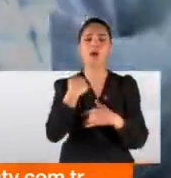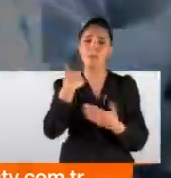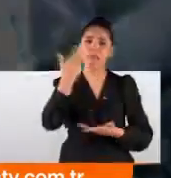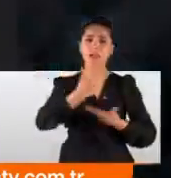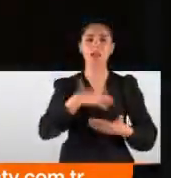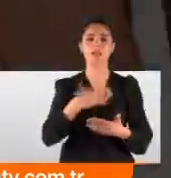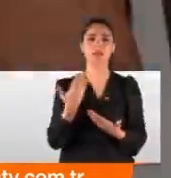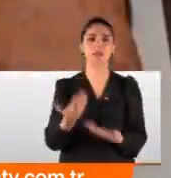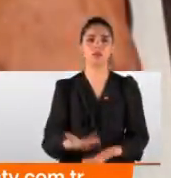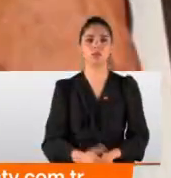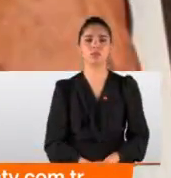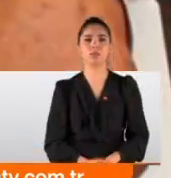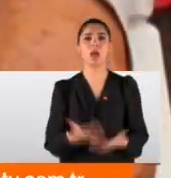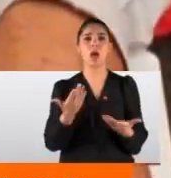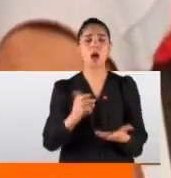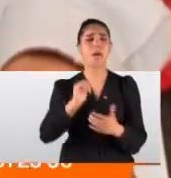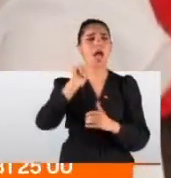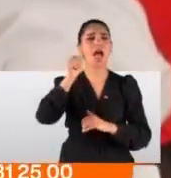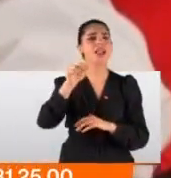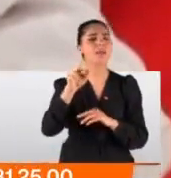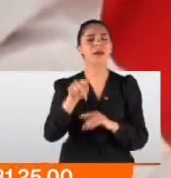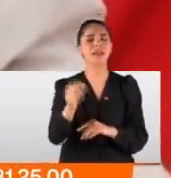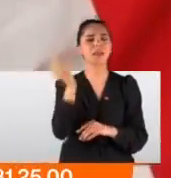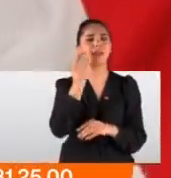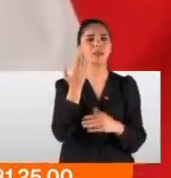dinle. Ama her zamanki gibi dinle.